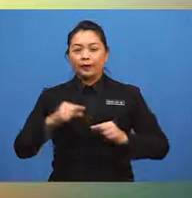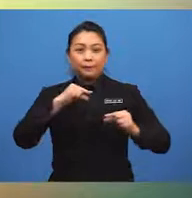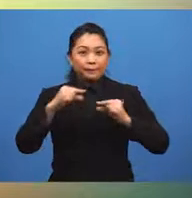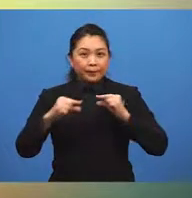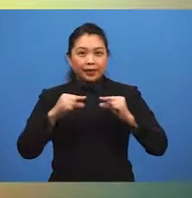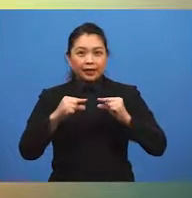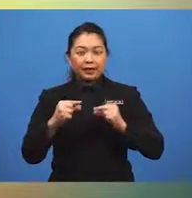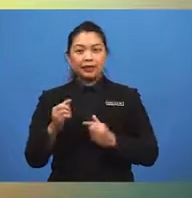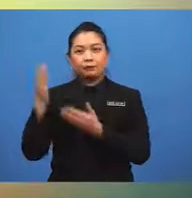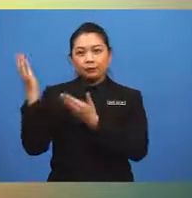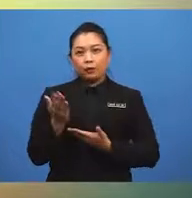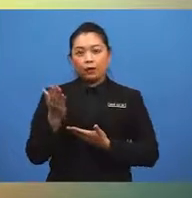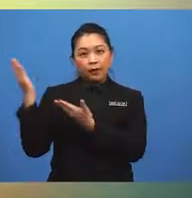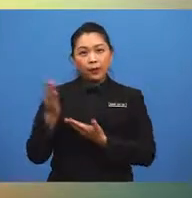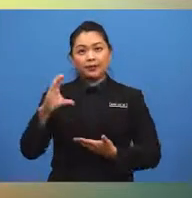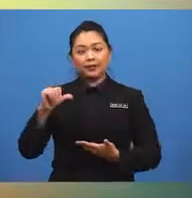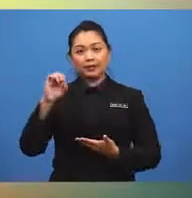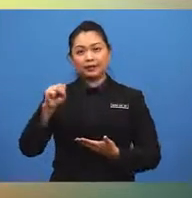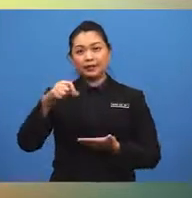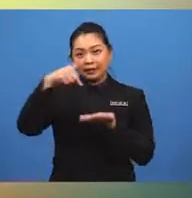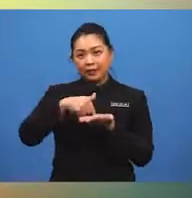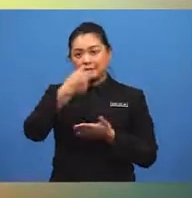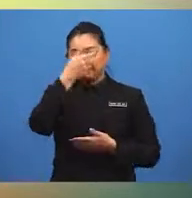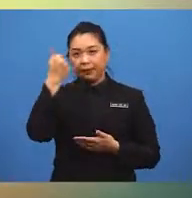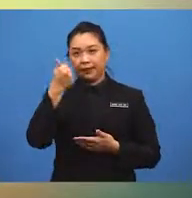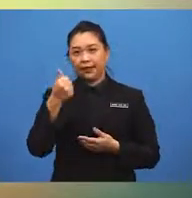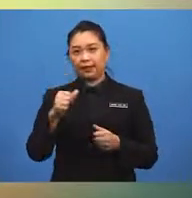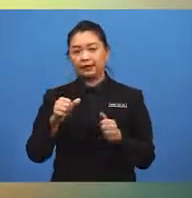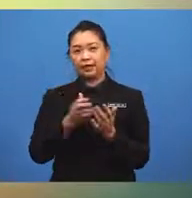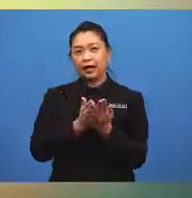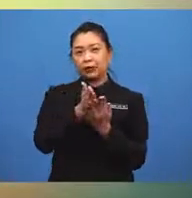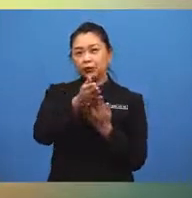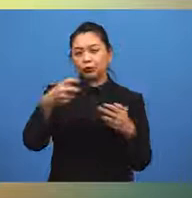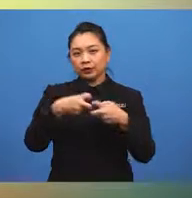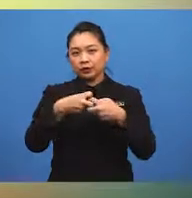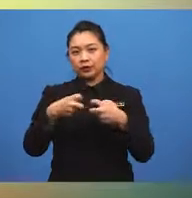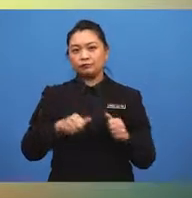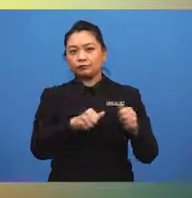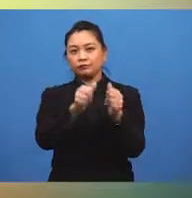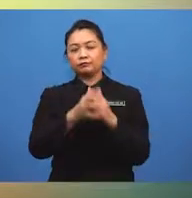Pergerakan pembawa-pembawa cas ini menyebabkan arus mengalir.